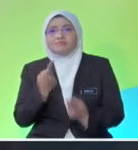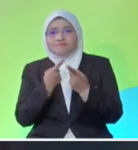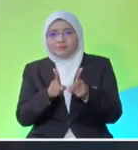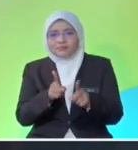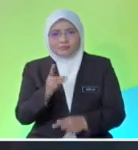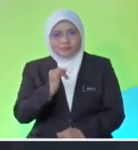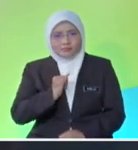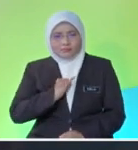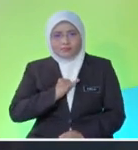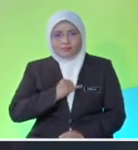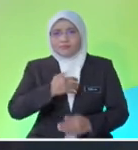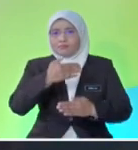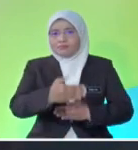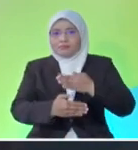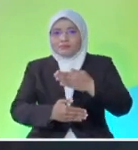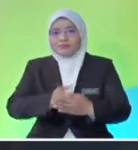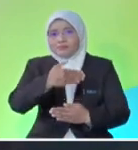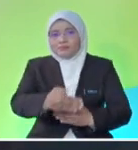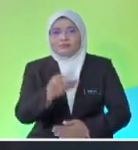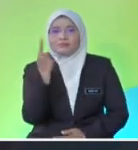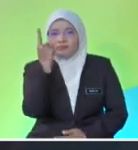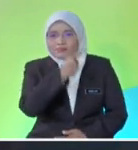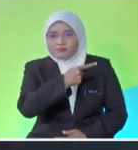ke belakang. Bergerak apa ke hadapan? Apa tu?